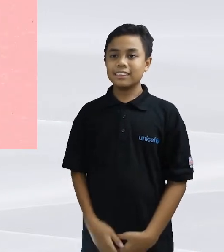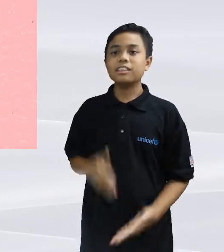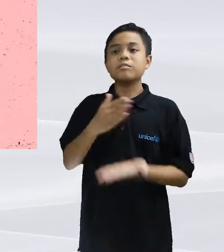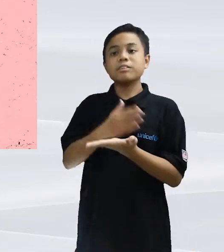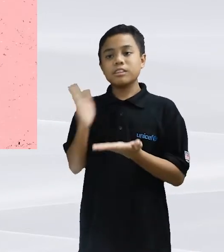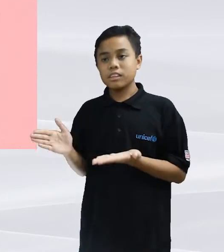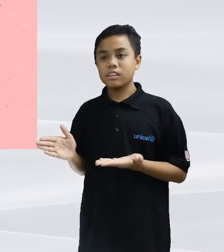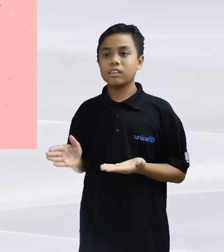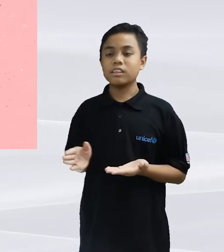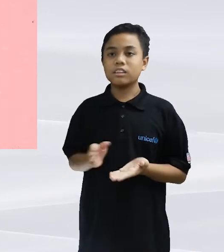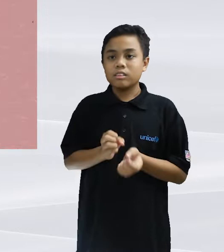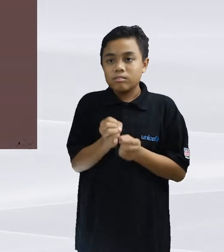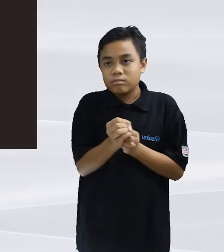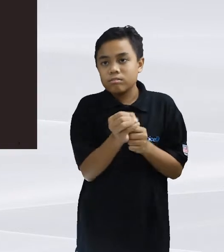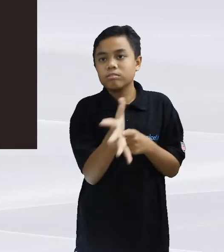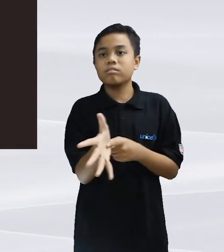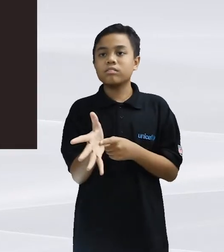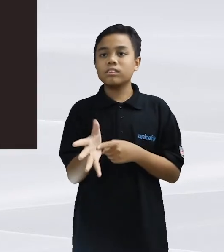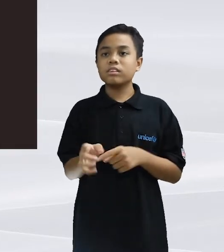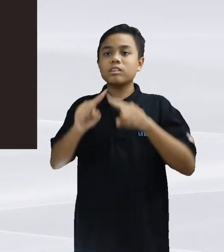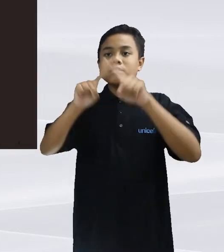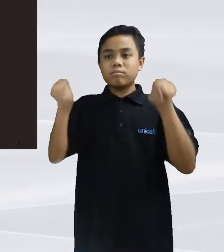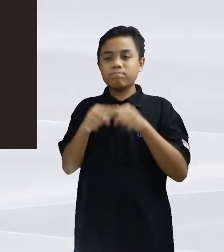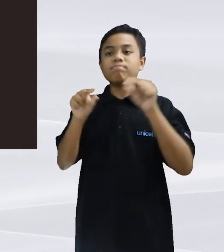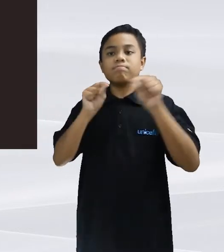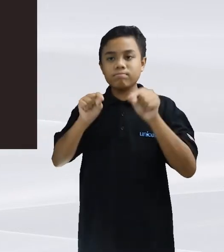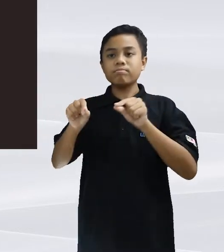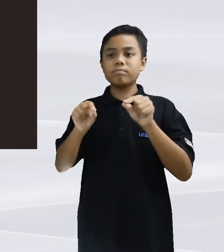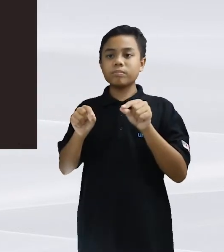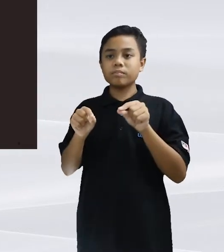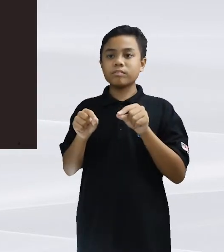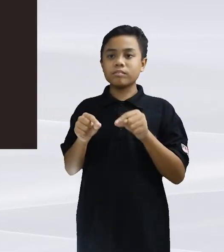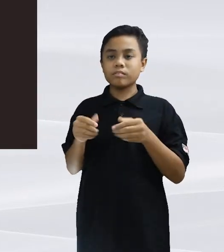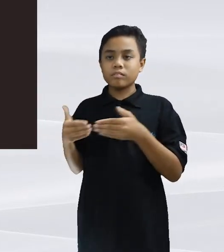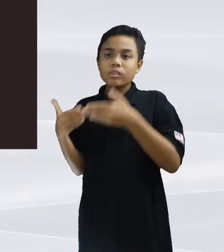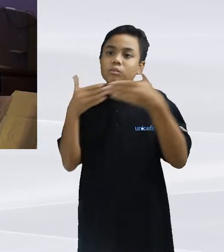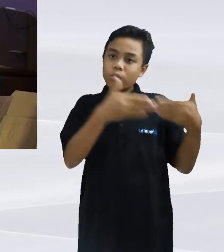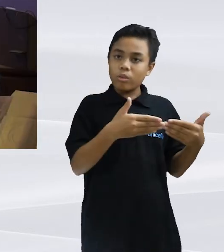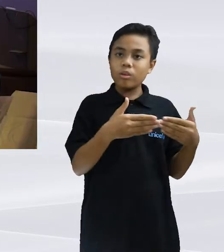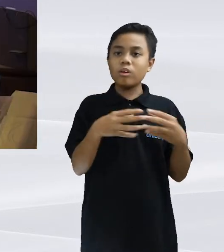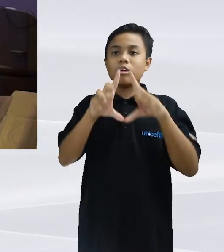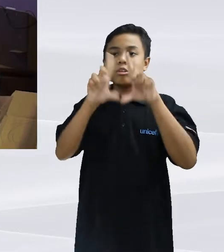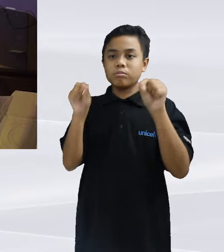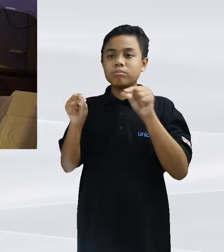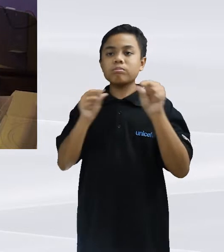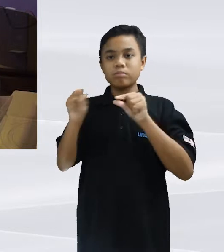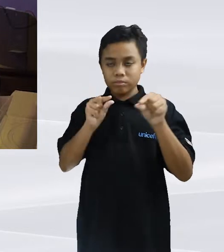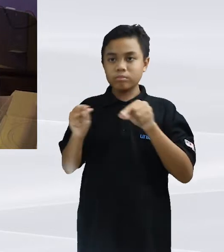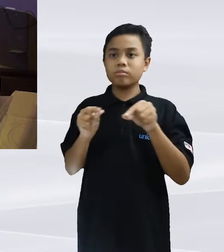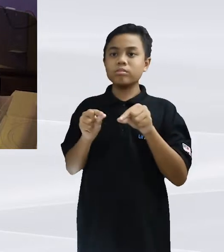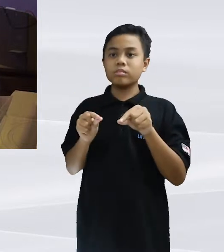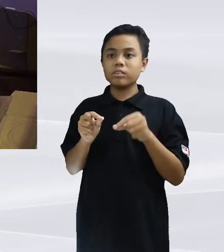Di bahagian tepi tempat sambungan papan microbit, terdapat tempat untuk sambungkan servo motor. Servo motor perlukan